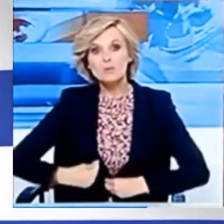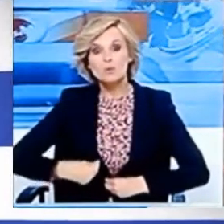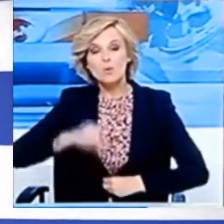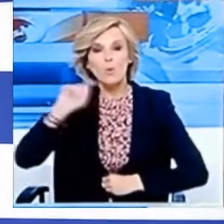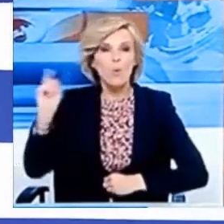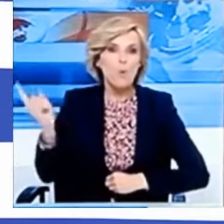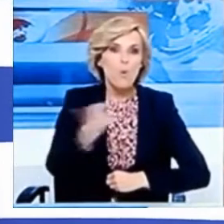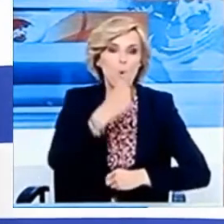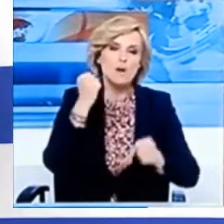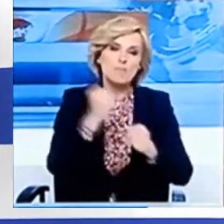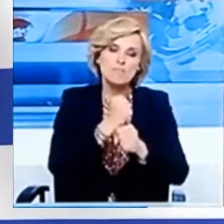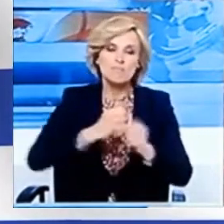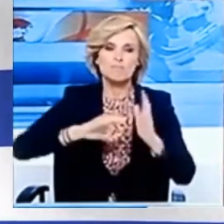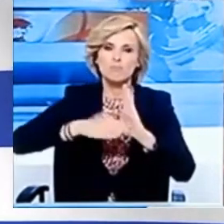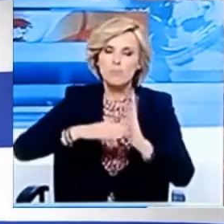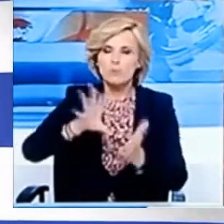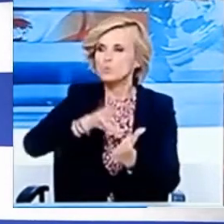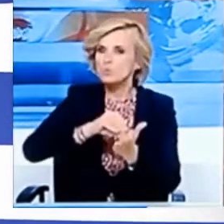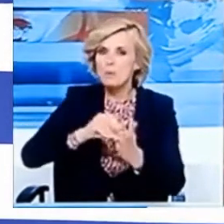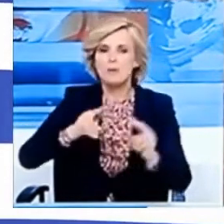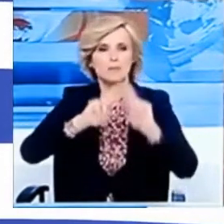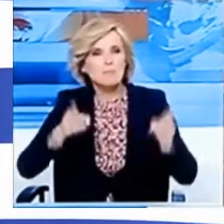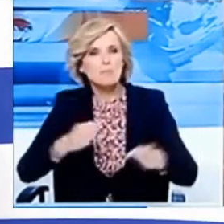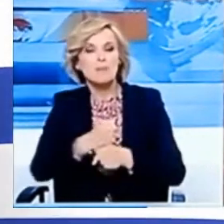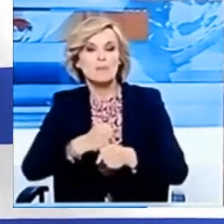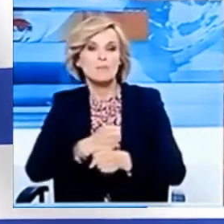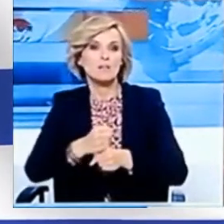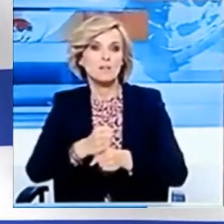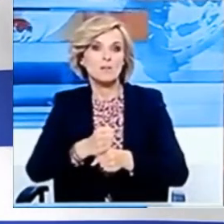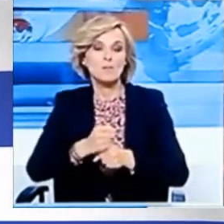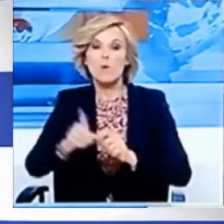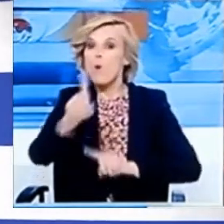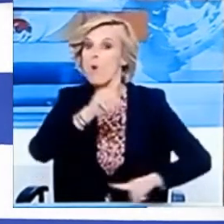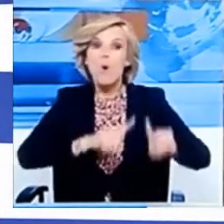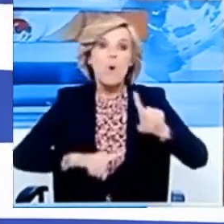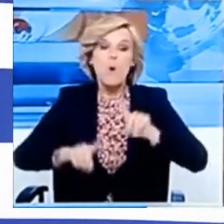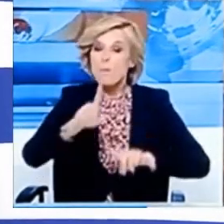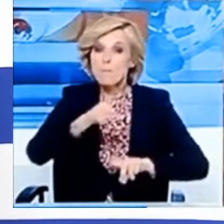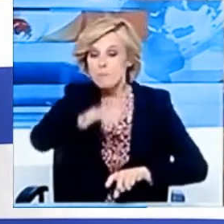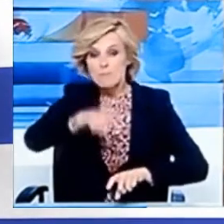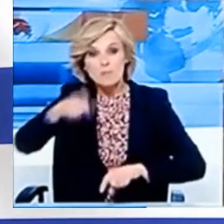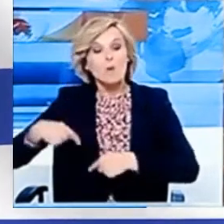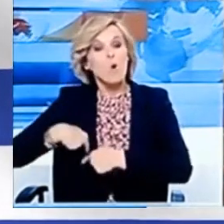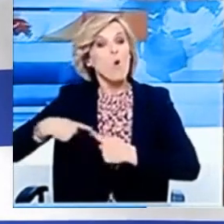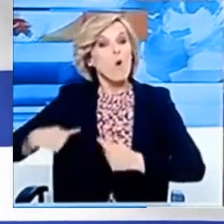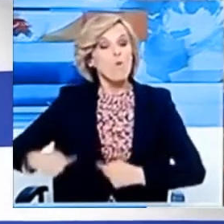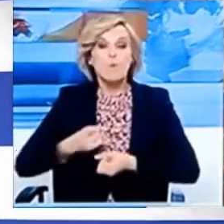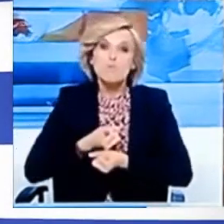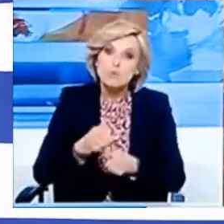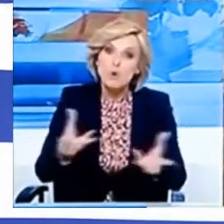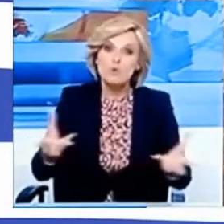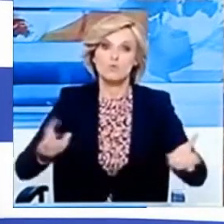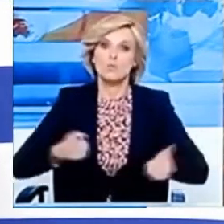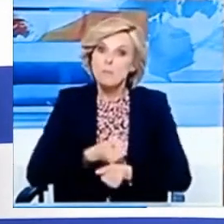εργαζόμενοι που καλύπτουν τις καθημερινές μας ανάγκες. Όσοι ανώνυμα προσφέρουν χωρίς να προσδοκούν όφελος ή